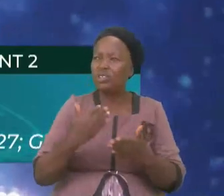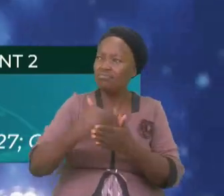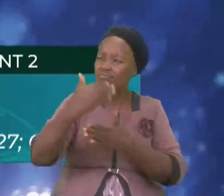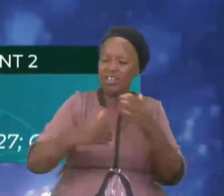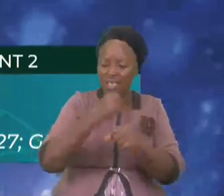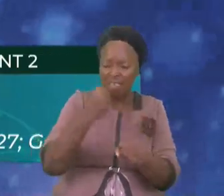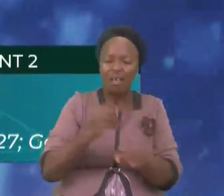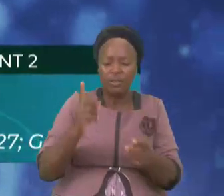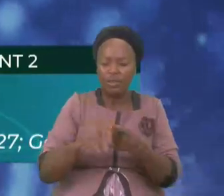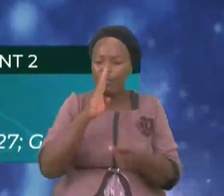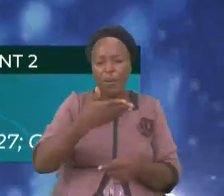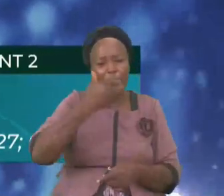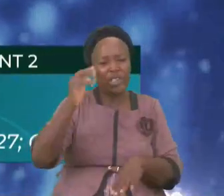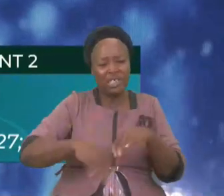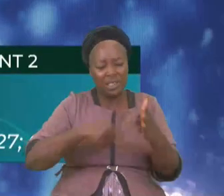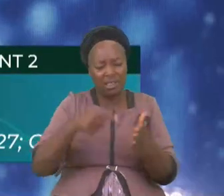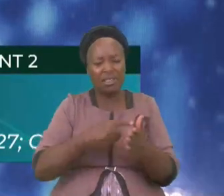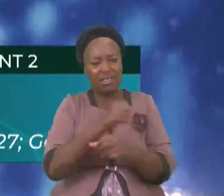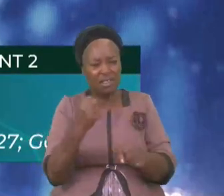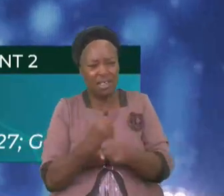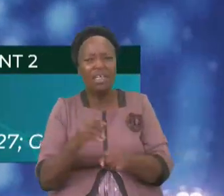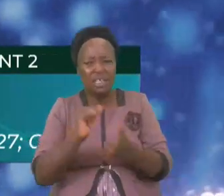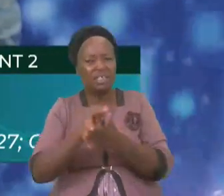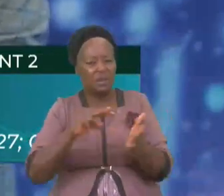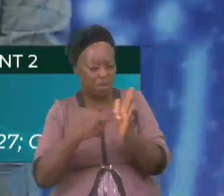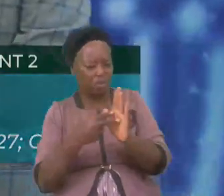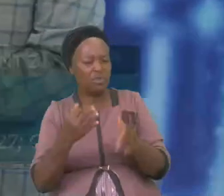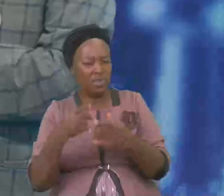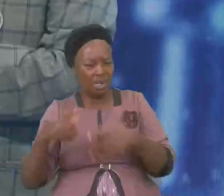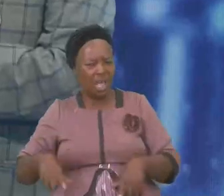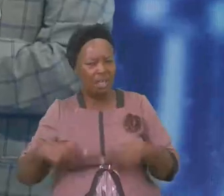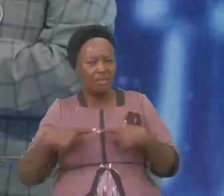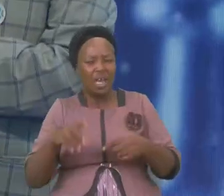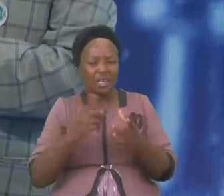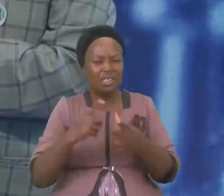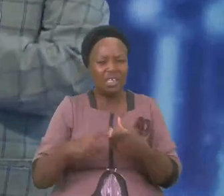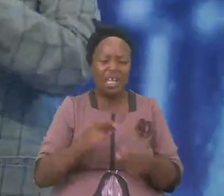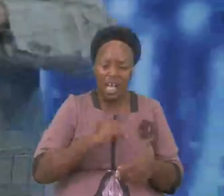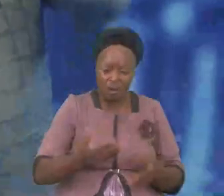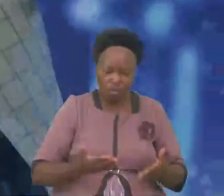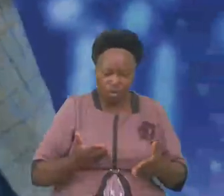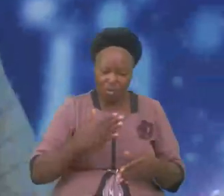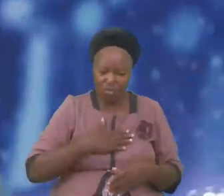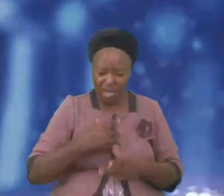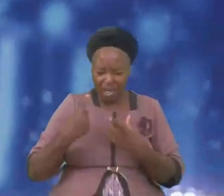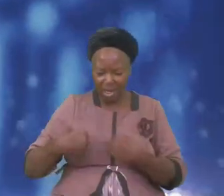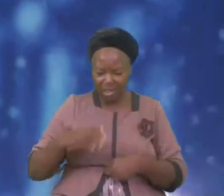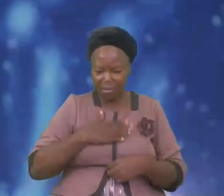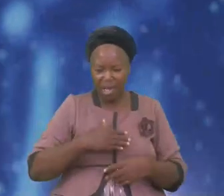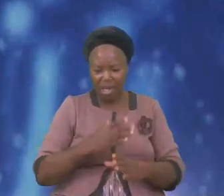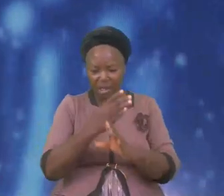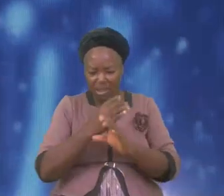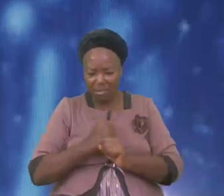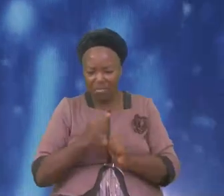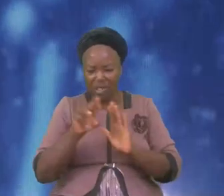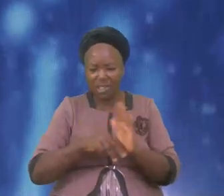meilleure. Dans le cœur. Ça commence dans le cœur. Je veux que ma vie, que mes réalisations, je veux que mon but, je